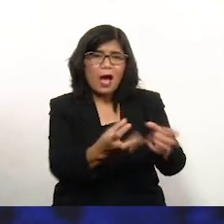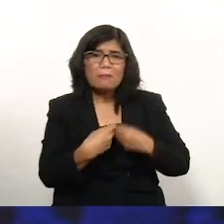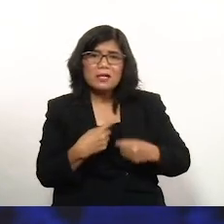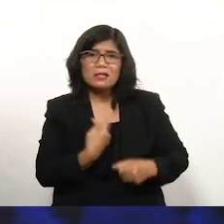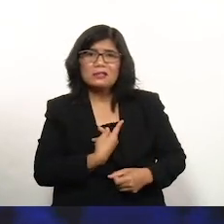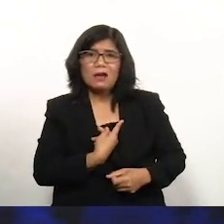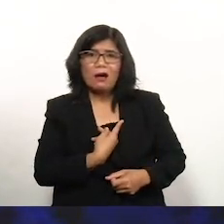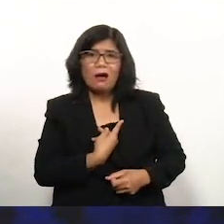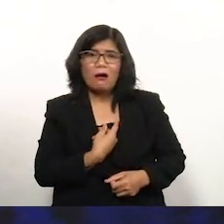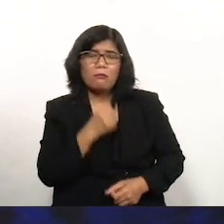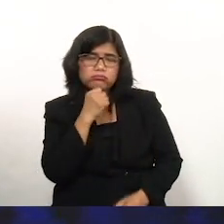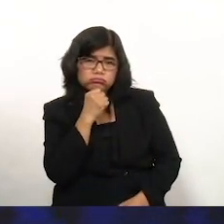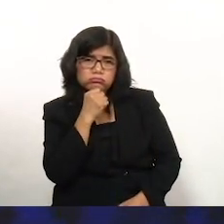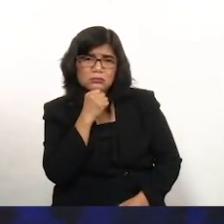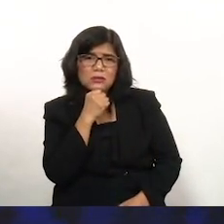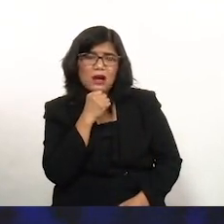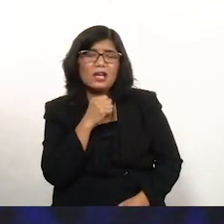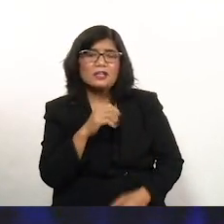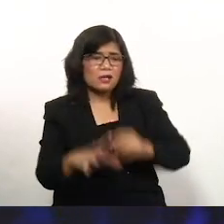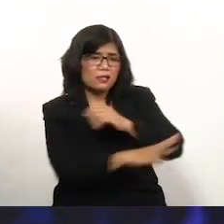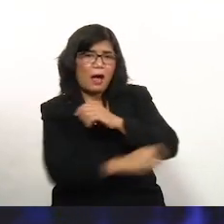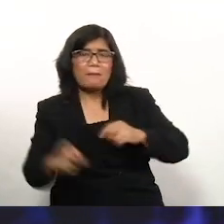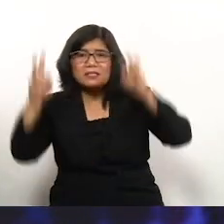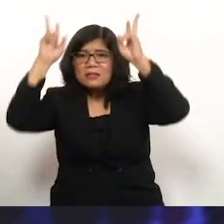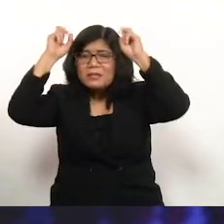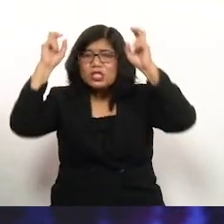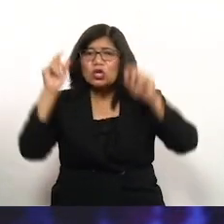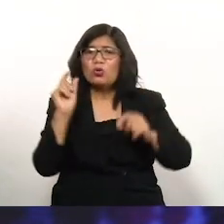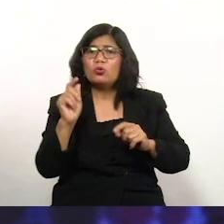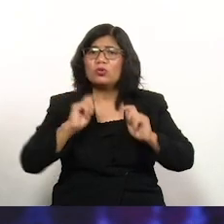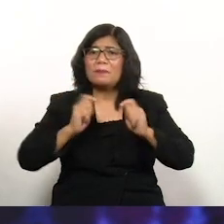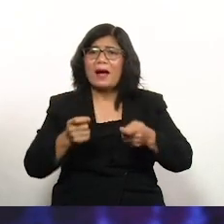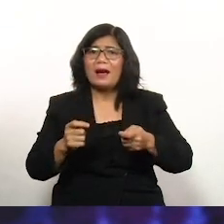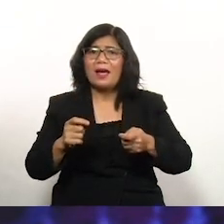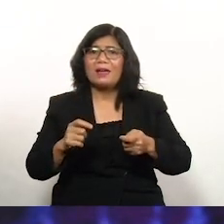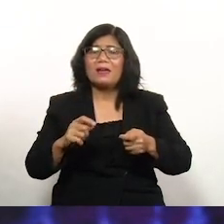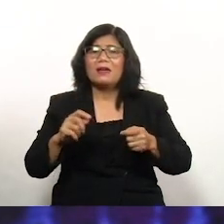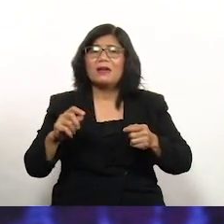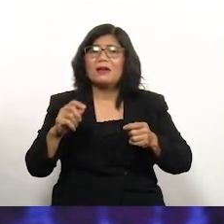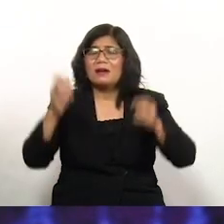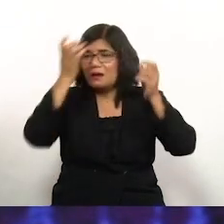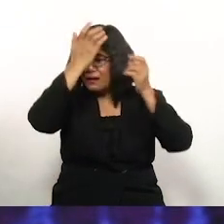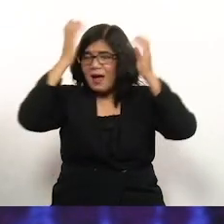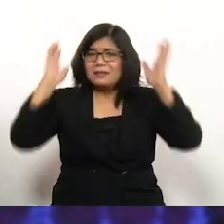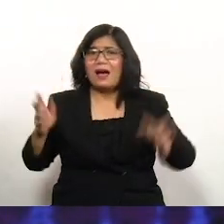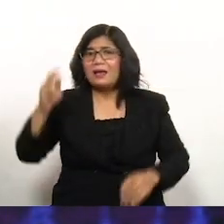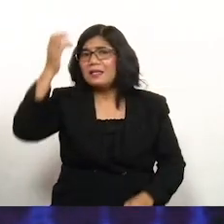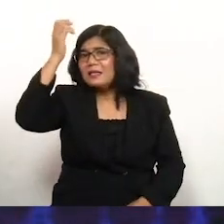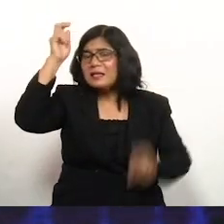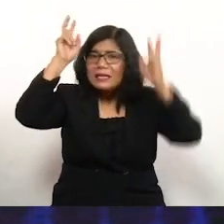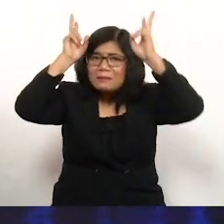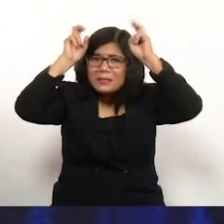oleh iblis Hai yang dipakai iblis to kerajaannya tapi hari ini a risus menjadi